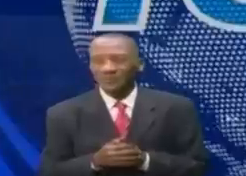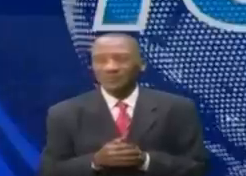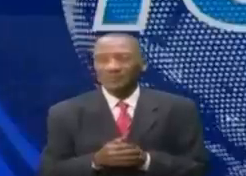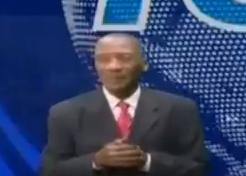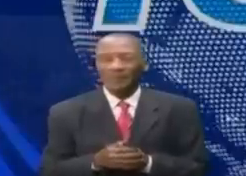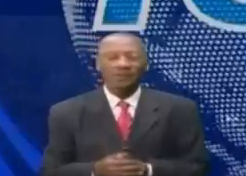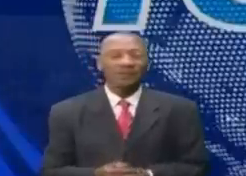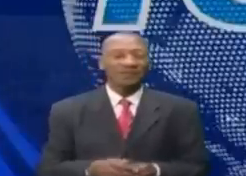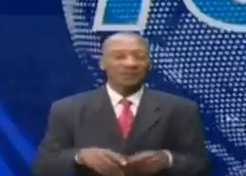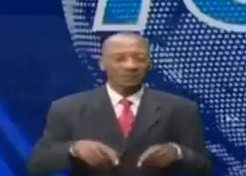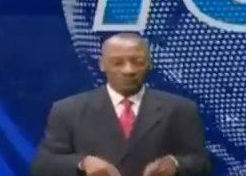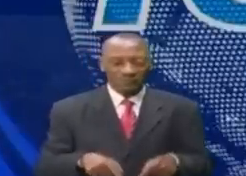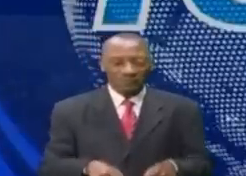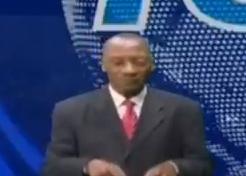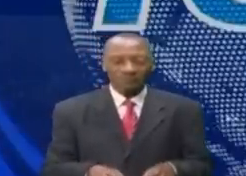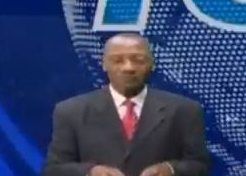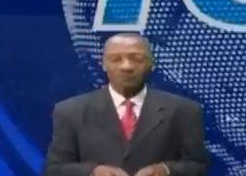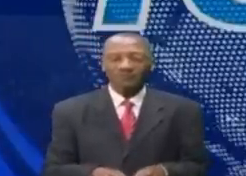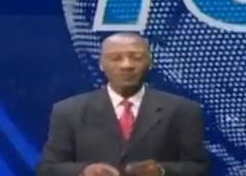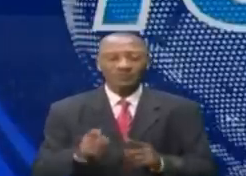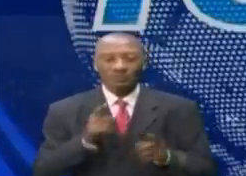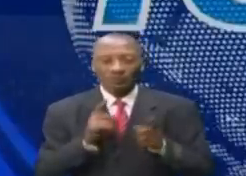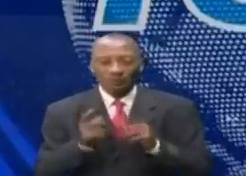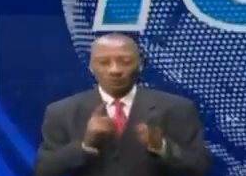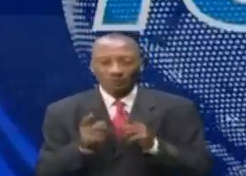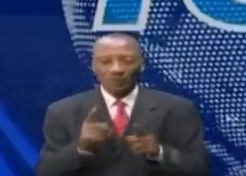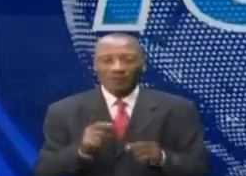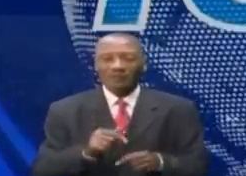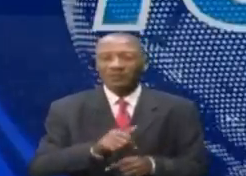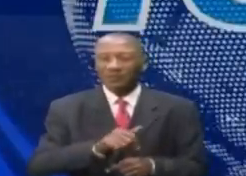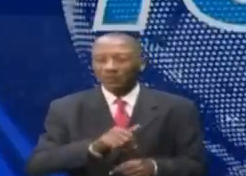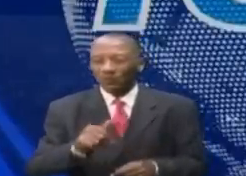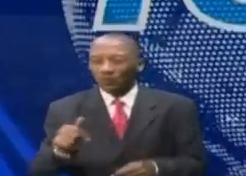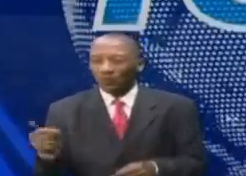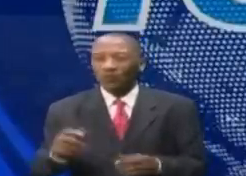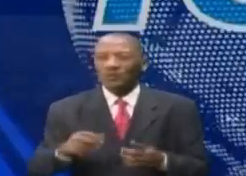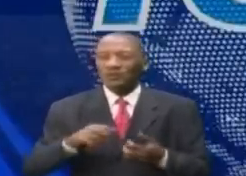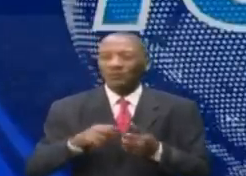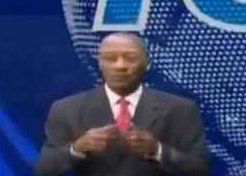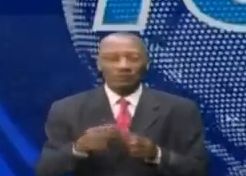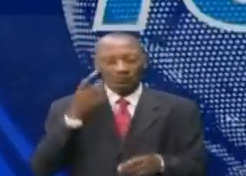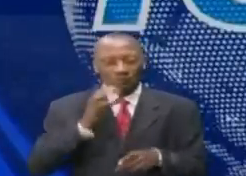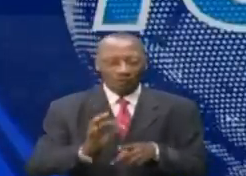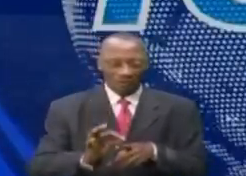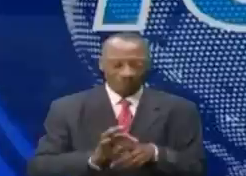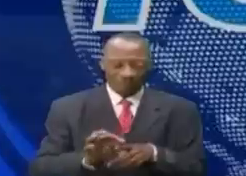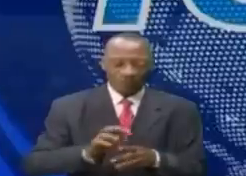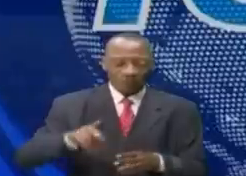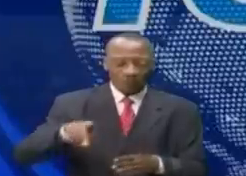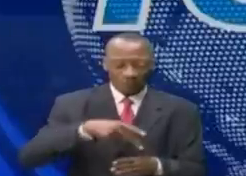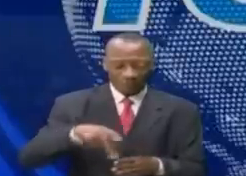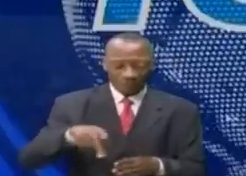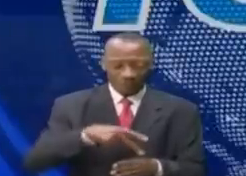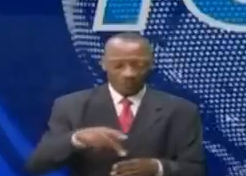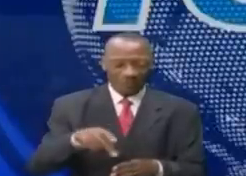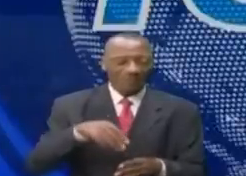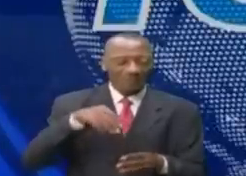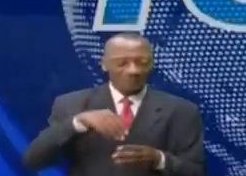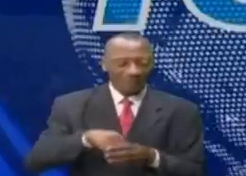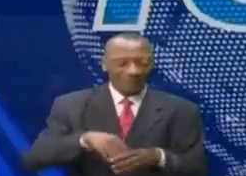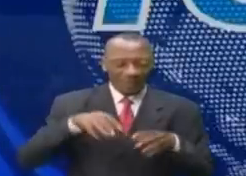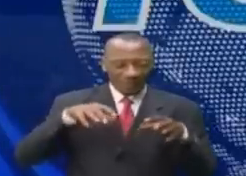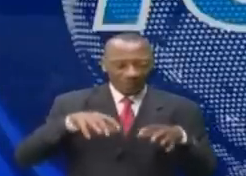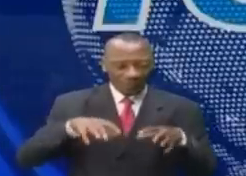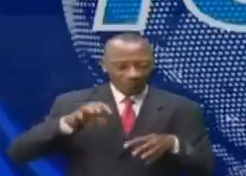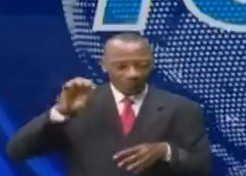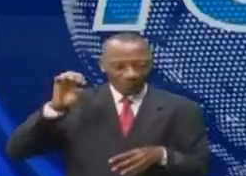partie est. Au nombre de dégâts figure aussi un centre de formation professionnelle de Kinzimba dans les territoires de